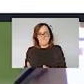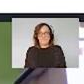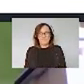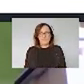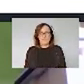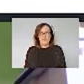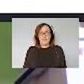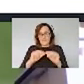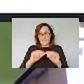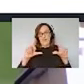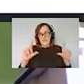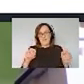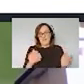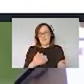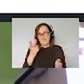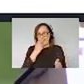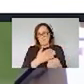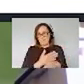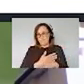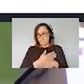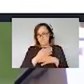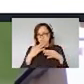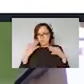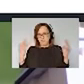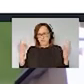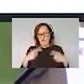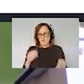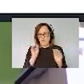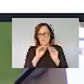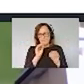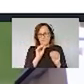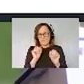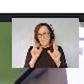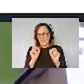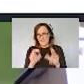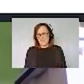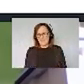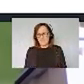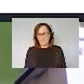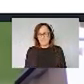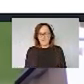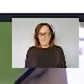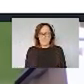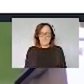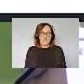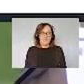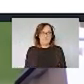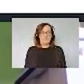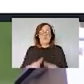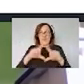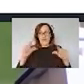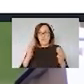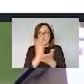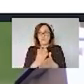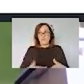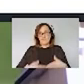do następnej karty. Widzę, że nas jest bardzo dużo też. Tak, dobrze, drodzy Państwo, tak, i właśnie kartki już Państwo